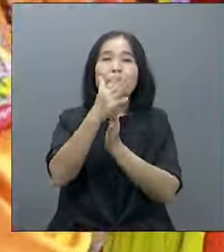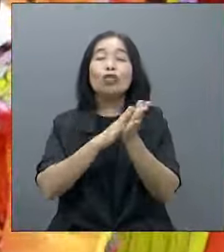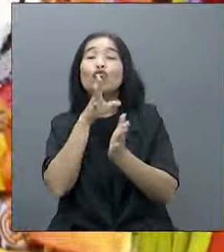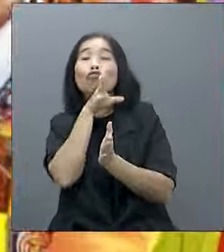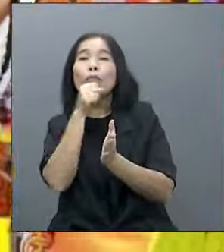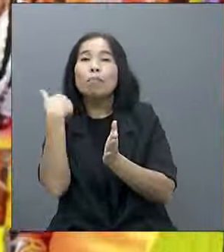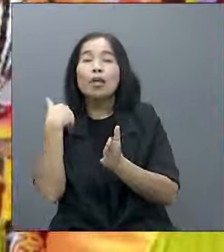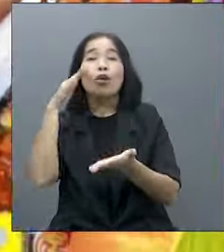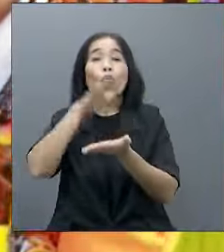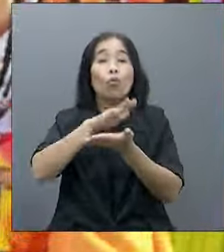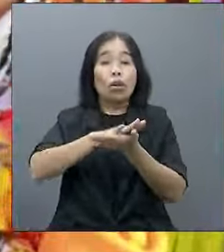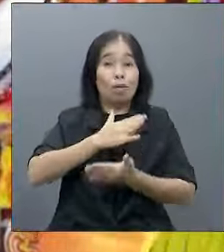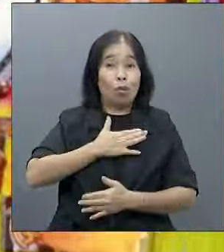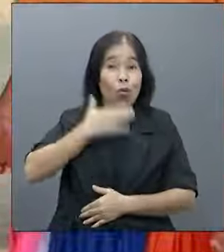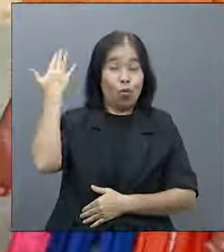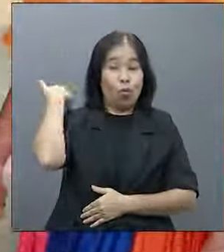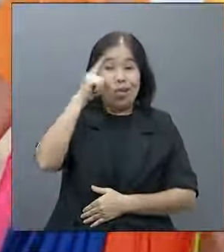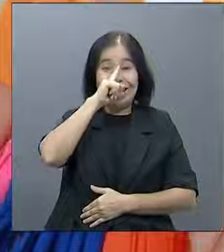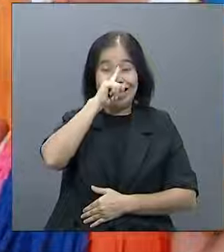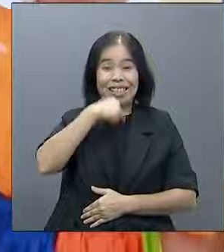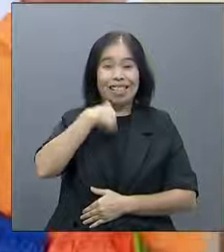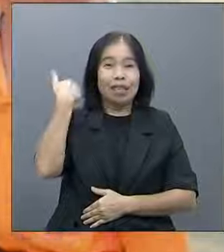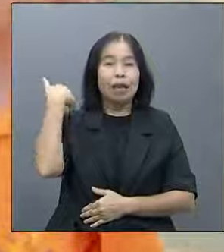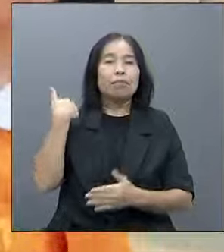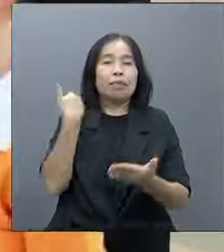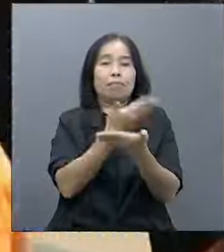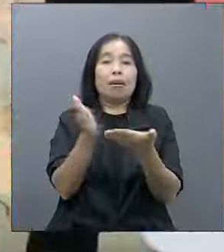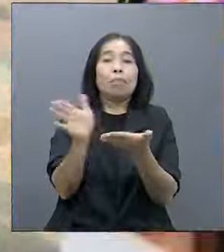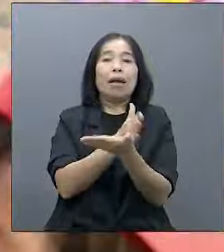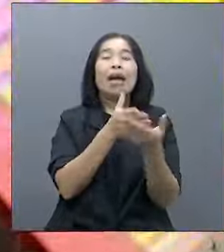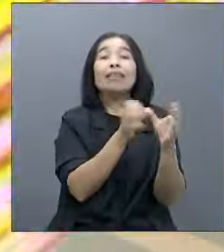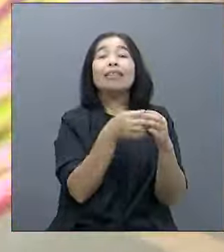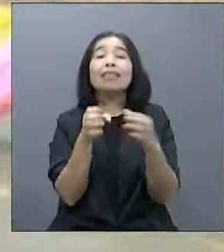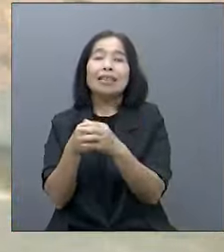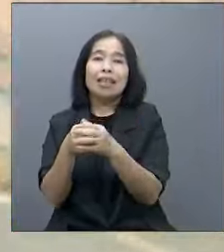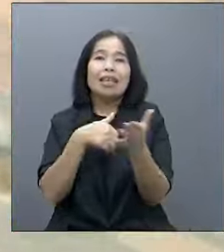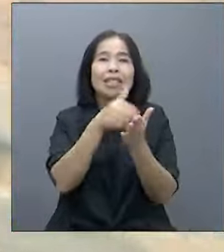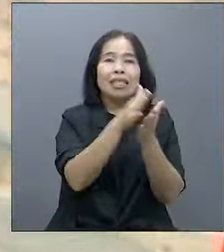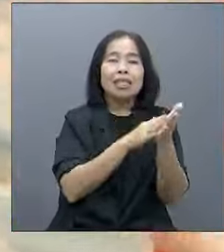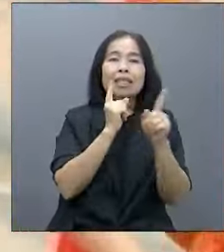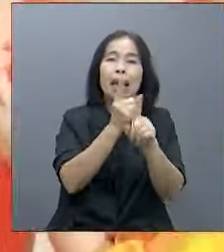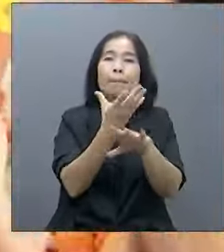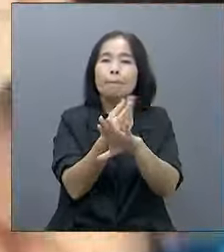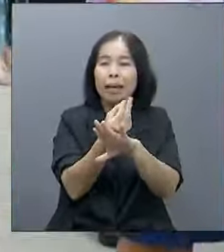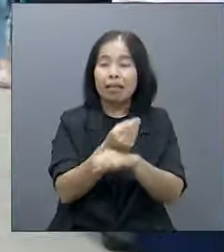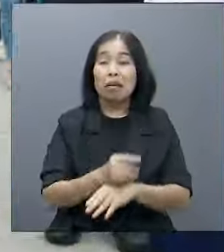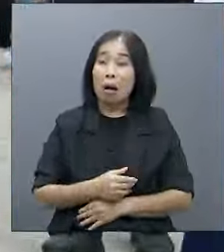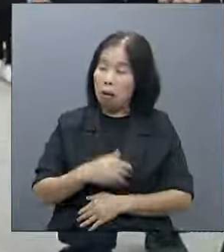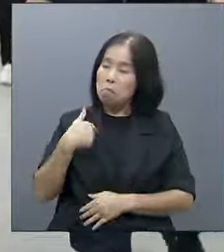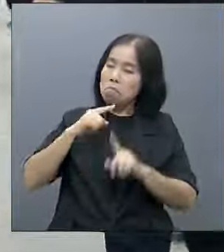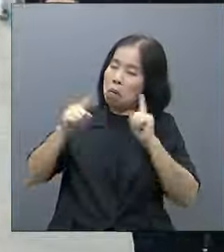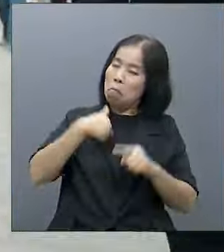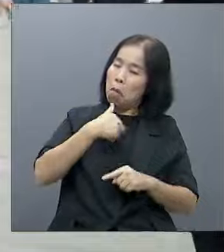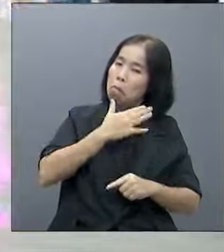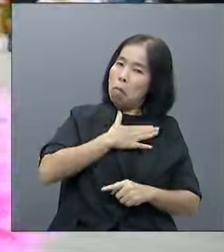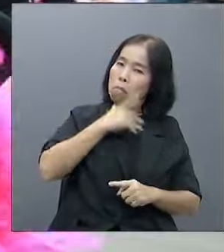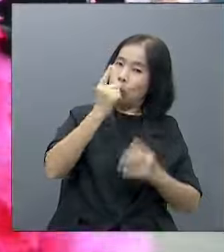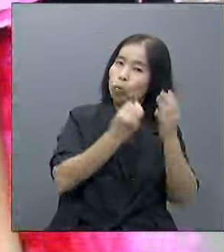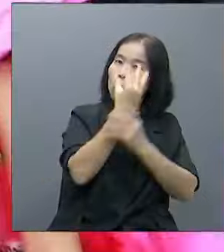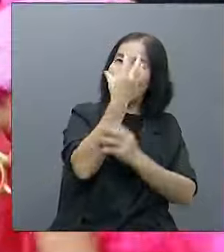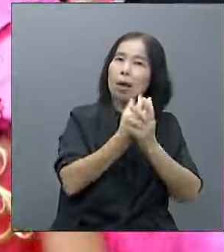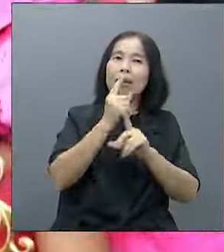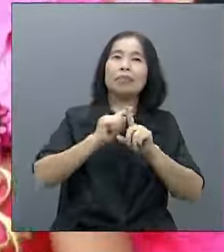โรงเรียนยุ้ยเนี่ยตอนที่เรียนเนี่ยเค้าก็จะแบ่งเป็นเค้าเรียกว่าแบ่งสีเป็นอัญมณี ของผมเป็นต้นไม ้อ๋อหรอ ยุงทองใ